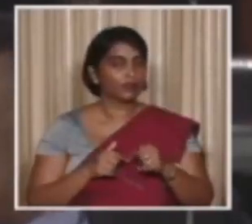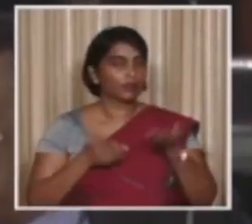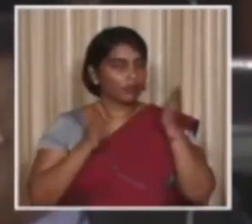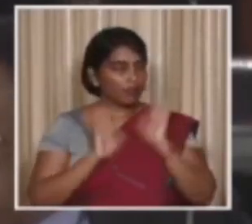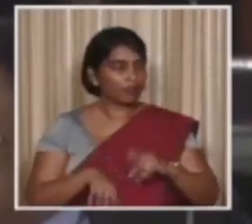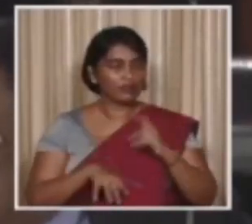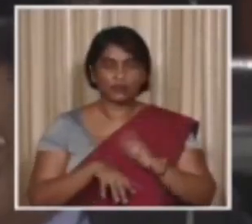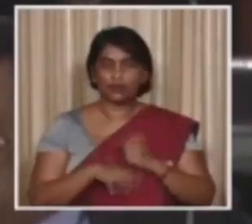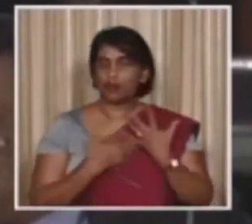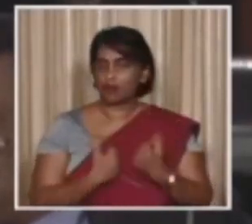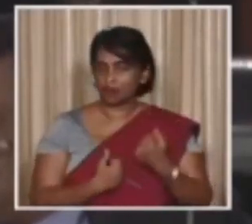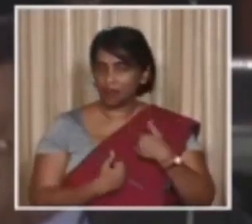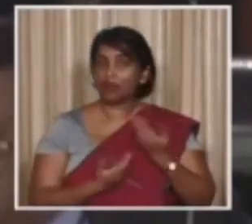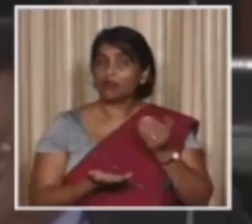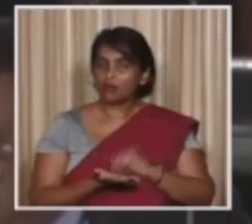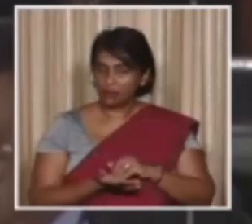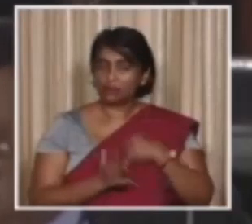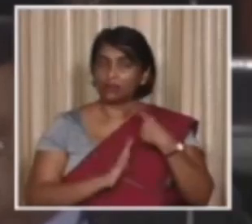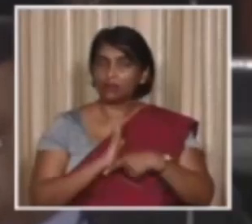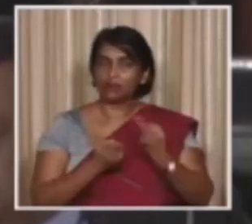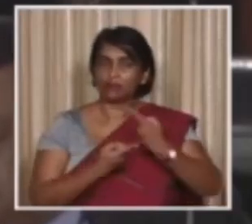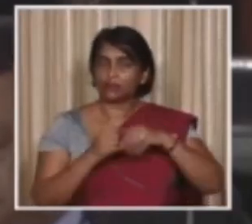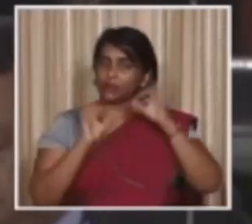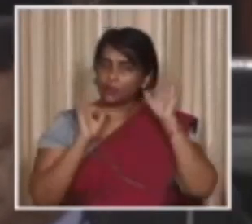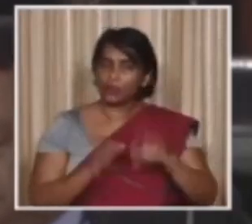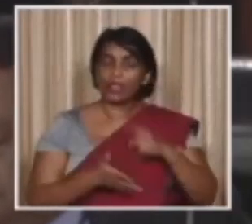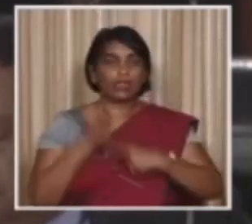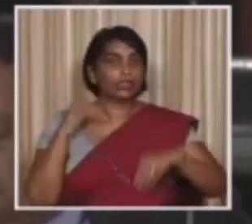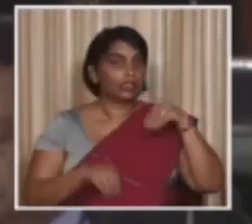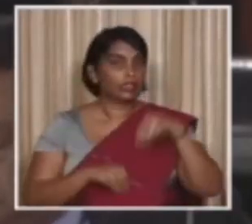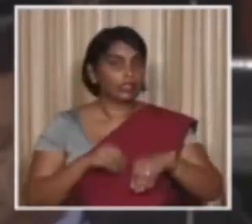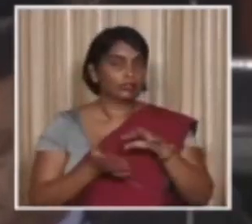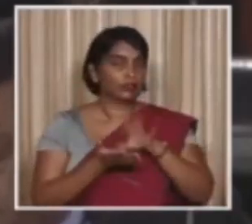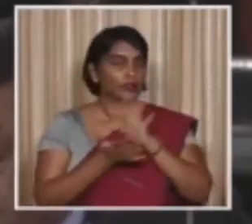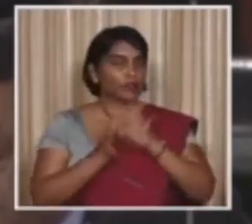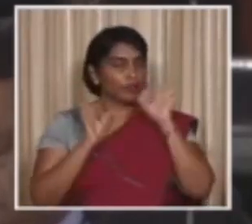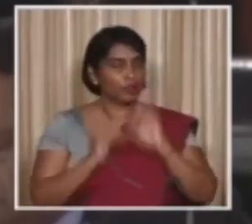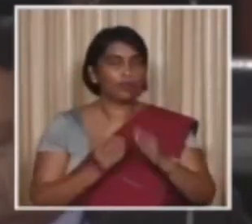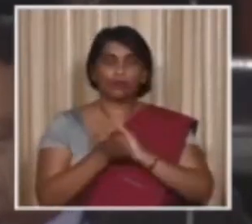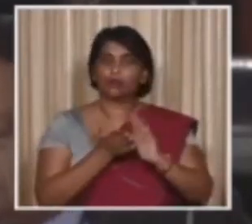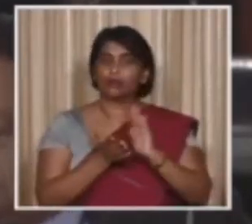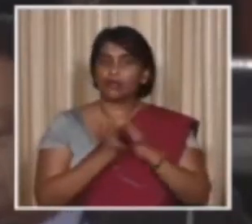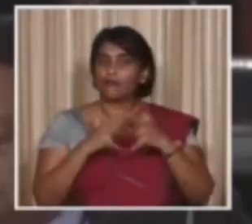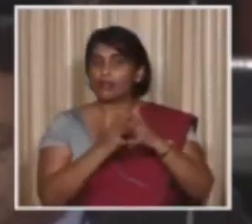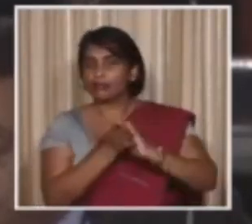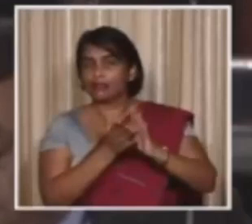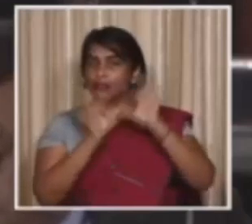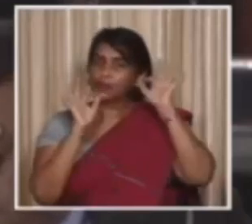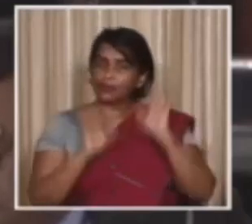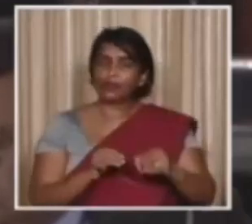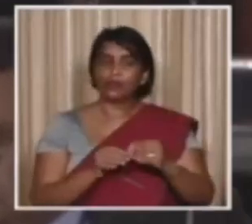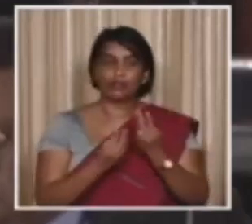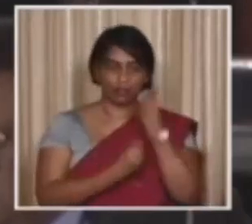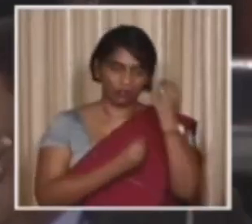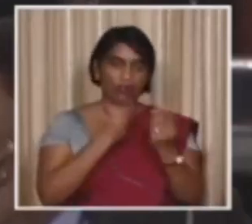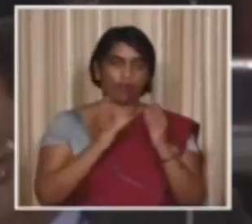අවසන් අවස්ථාවක් අපිට ලැබිලා තිනවා නැවත වතාවක් මේ රට ආපස්සට යන්න නැතුව දේශපාලන තීඳු දිර ගන්න නැතුව සානාධාර ක්‍රම කරන්න නැතුව සානාධාර දෙන්න